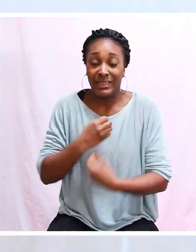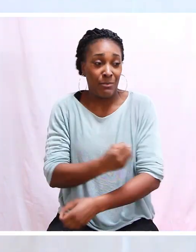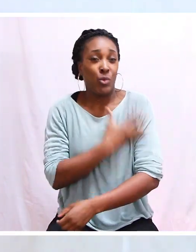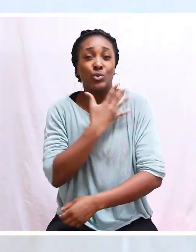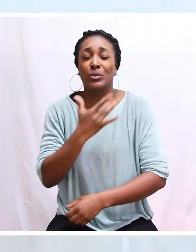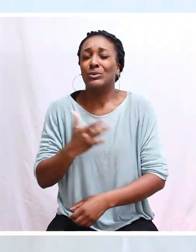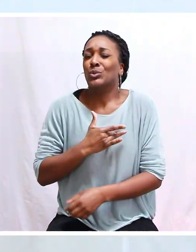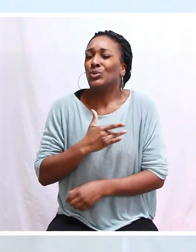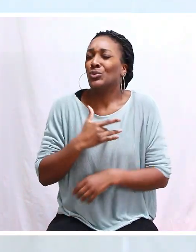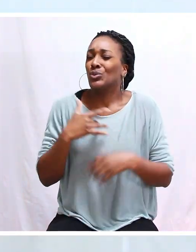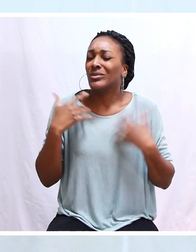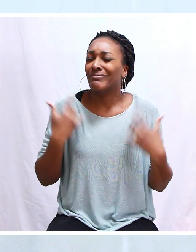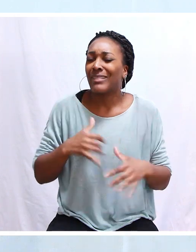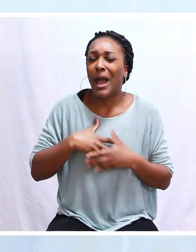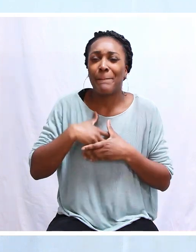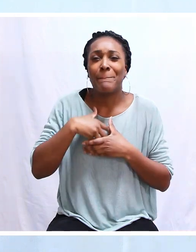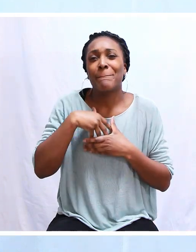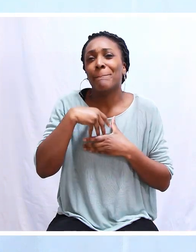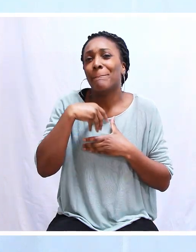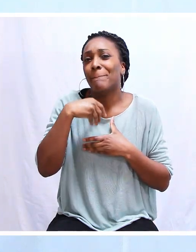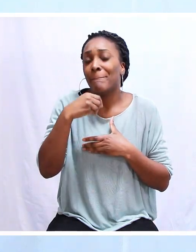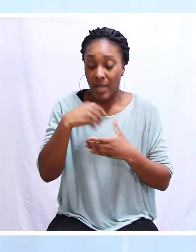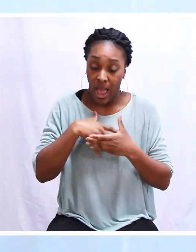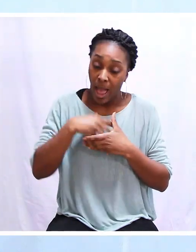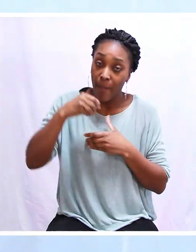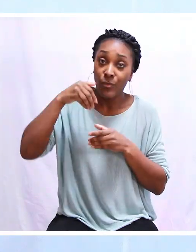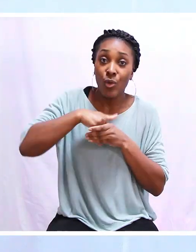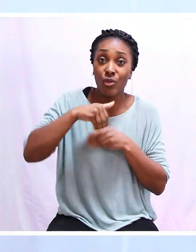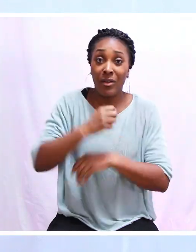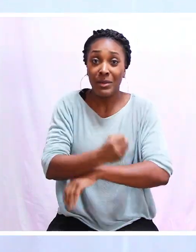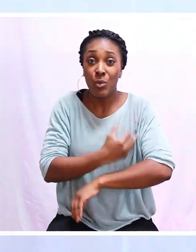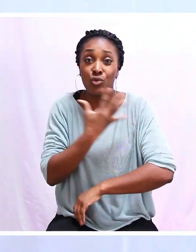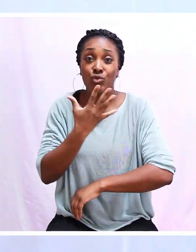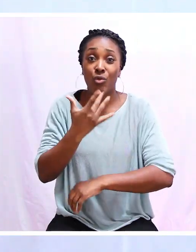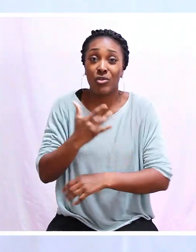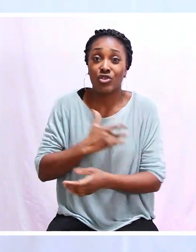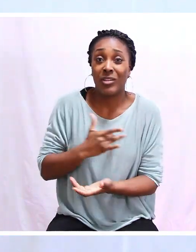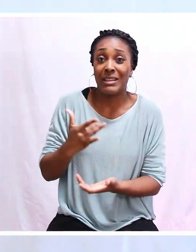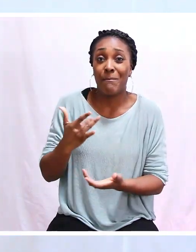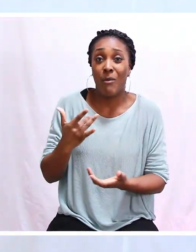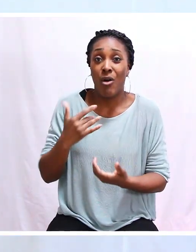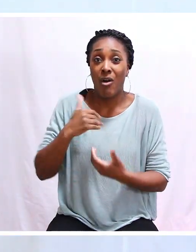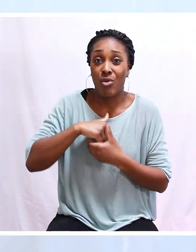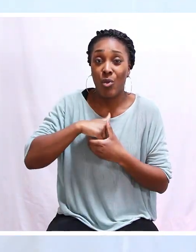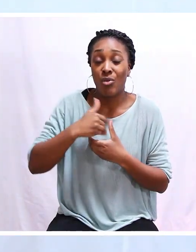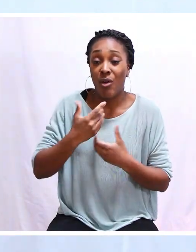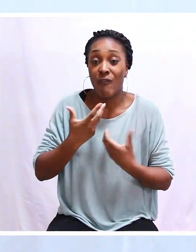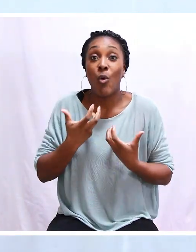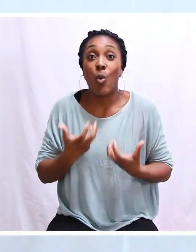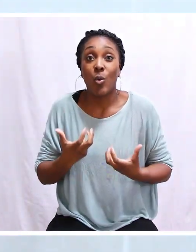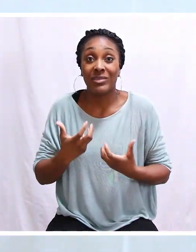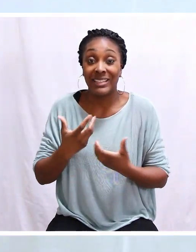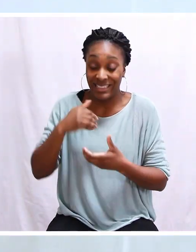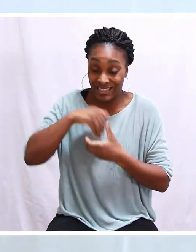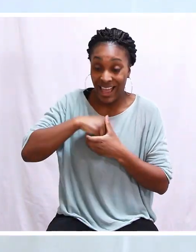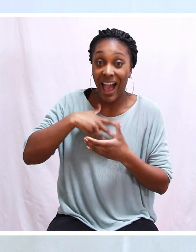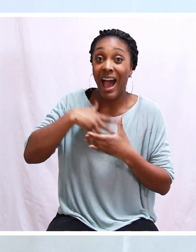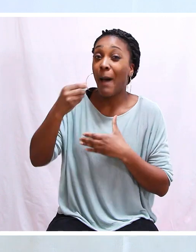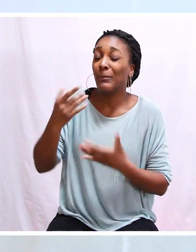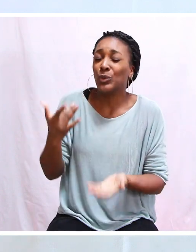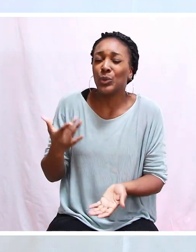nous toucher. Notre âme, qui est le centre des émotions, des sentiments et de la volonté, est atteinte à ce moment-là. Et